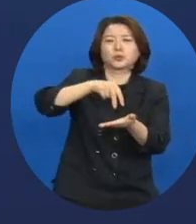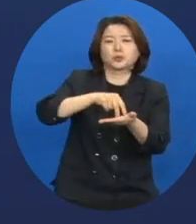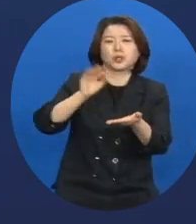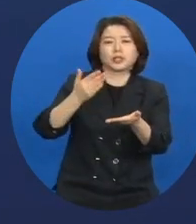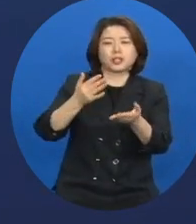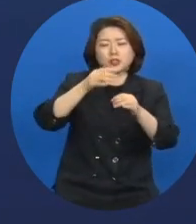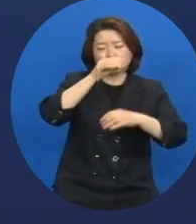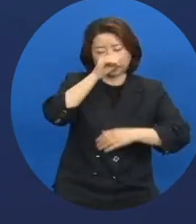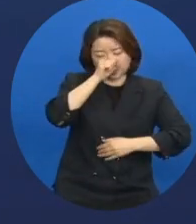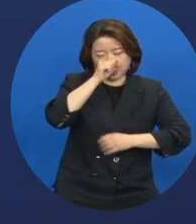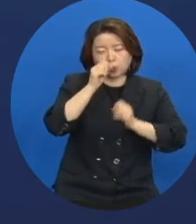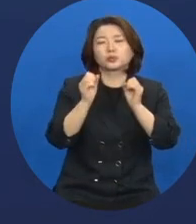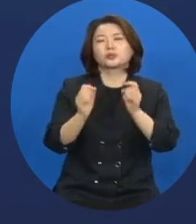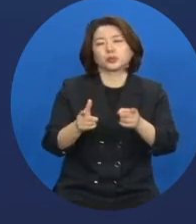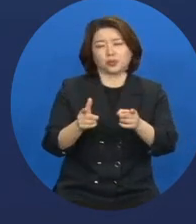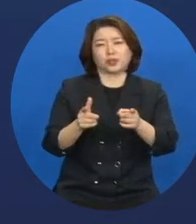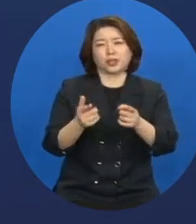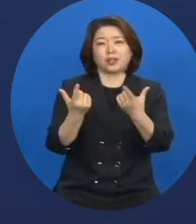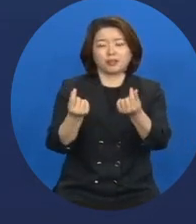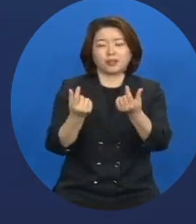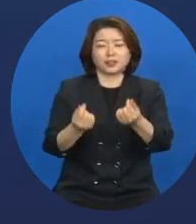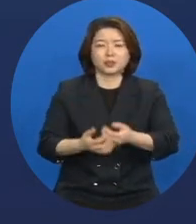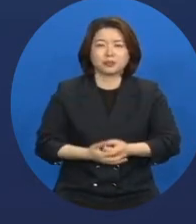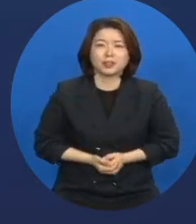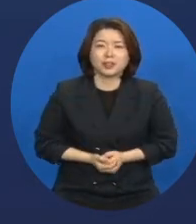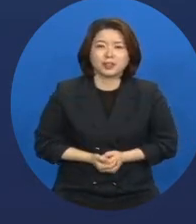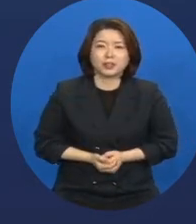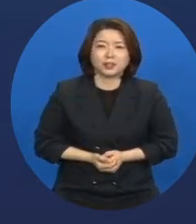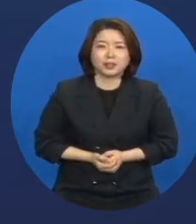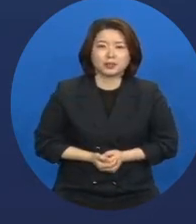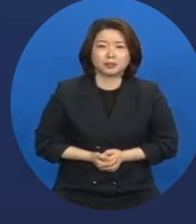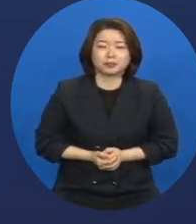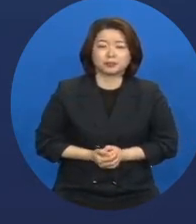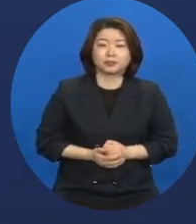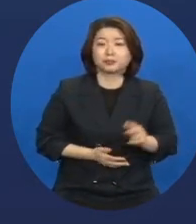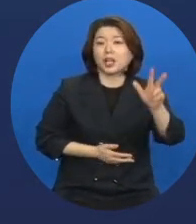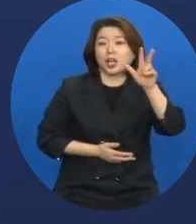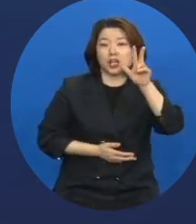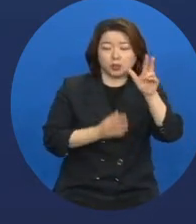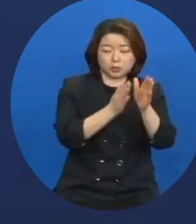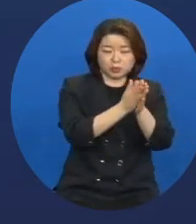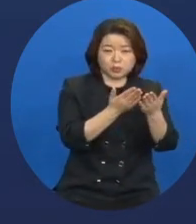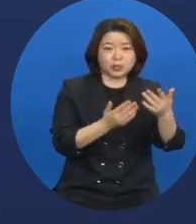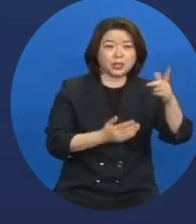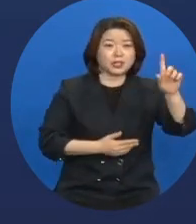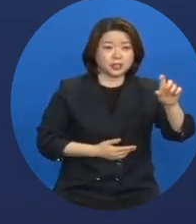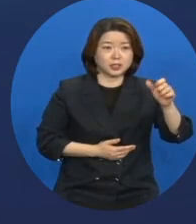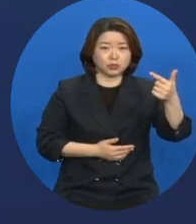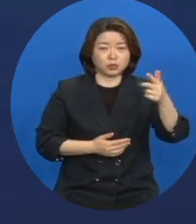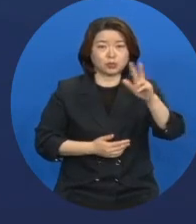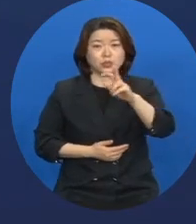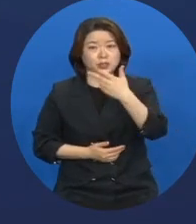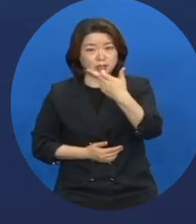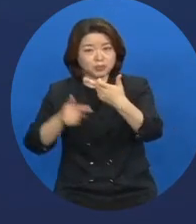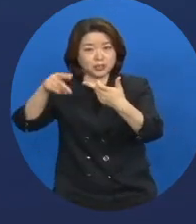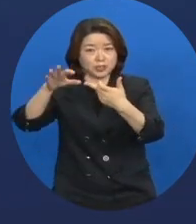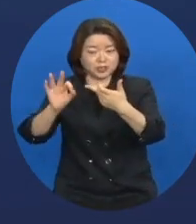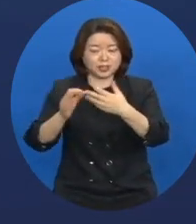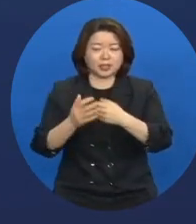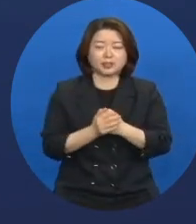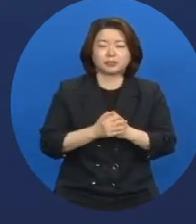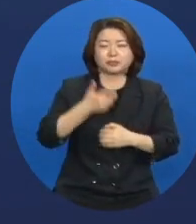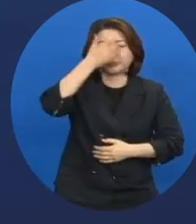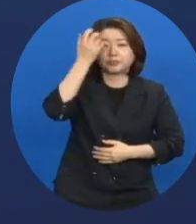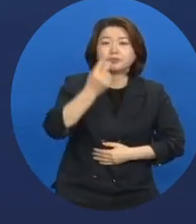좋은 기회가 되는 것입니다. 이 여호수아서 16장, 17장은